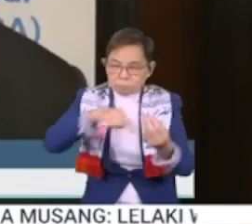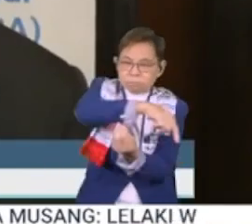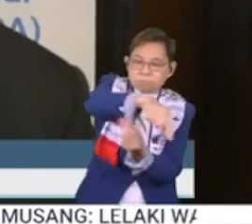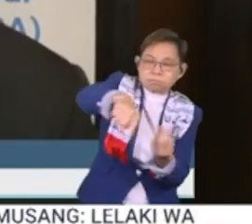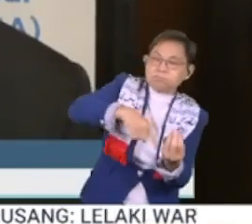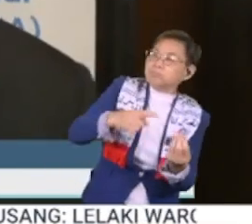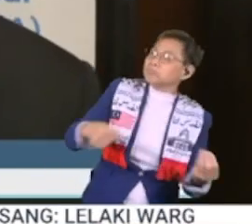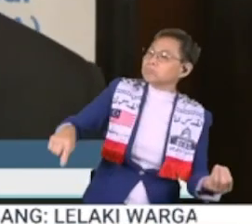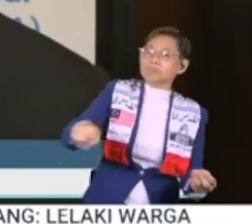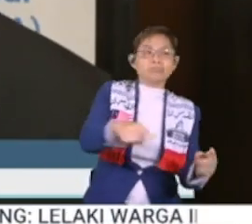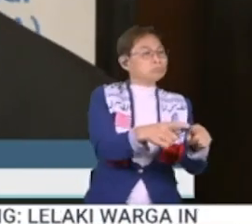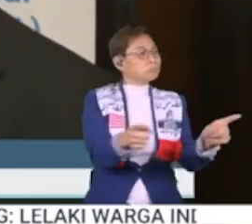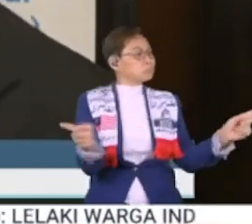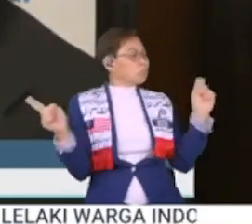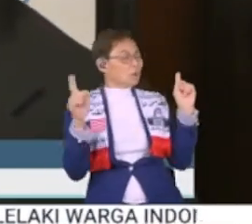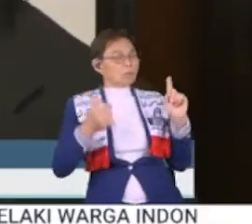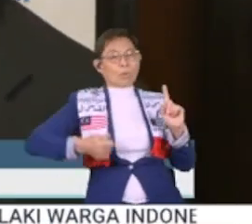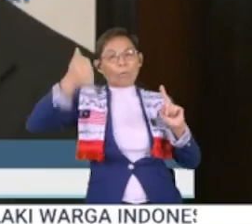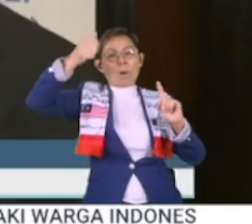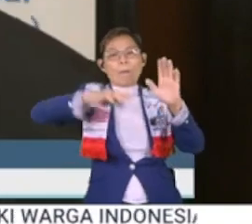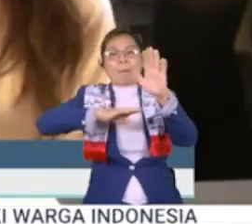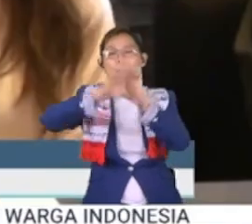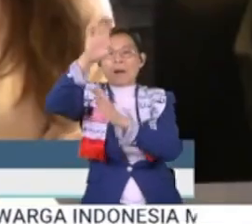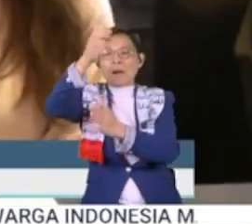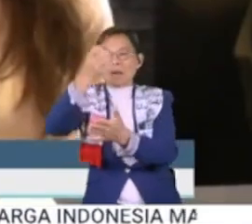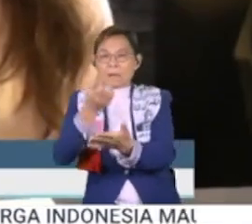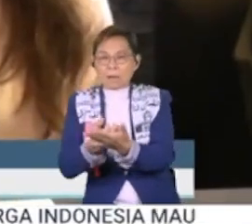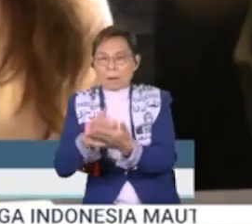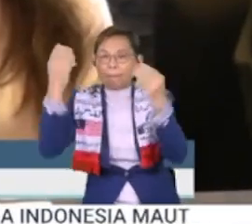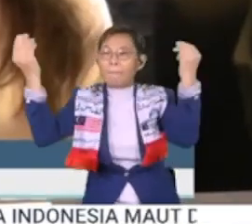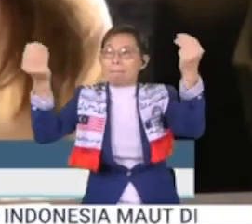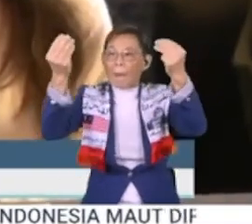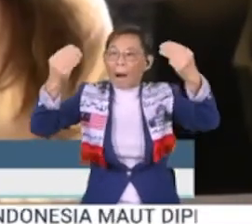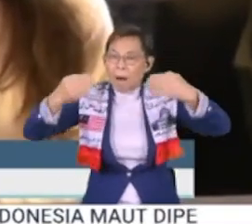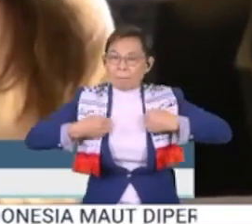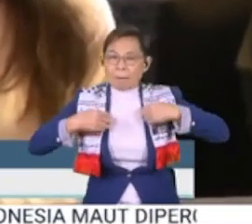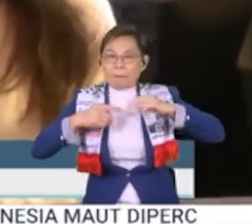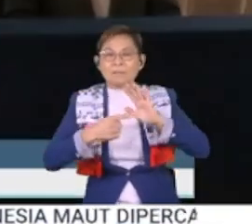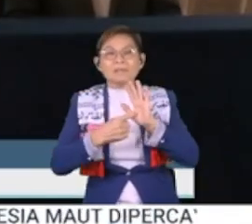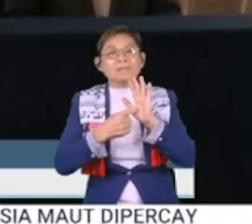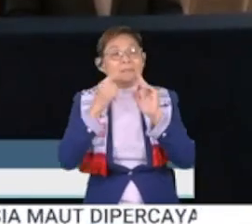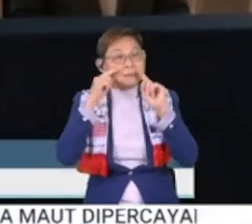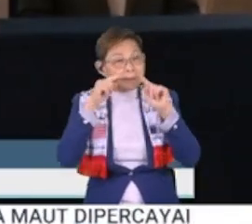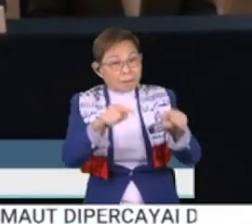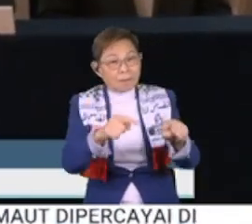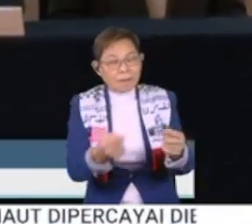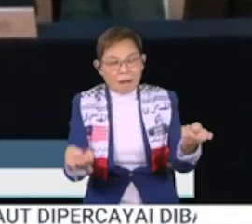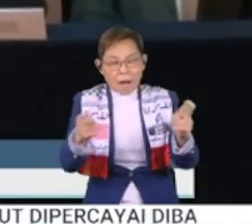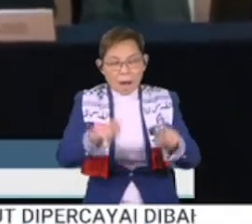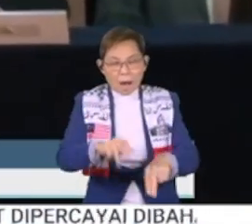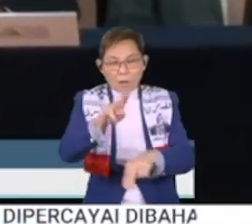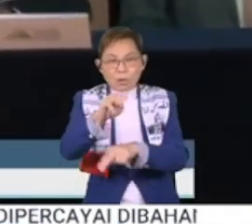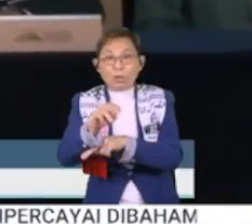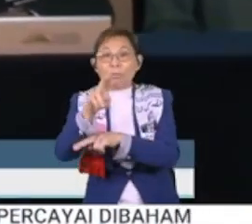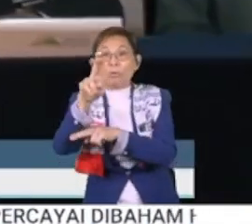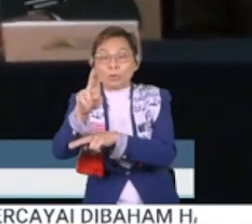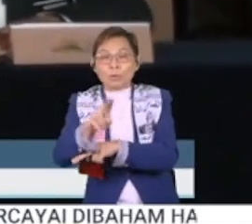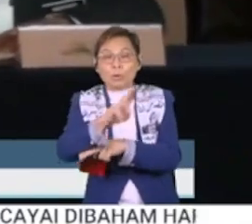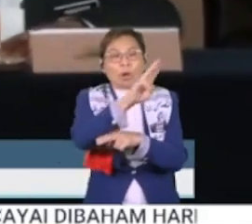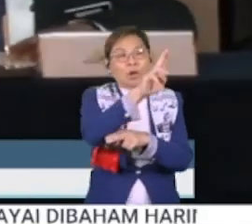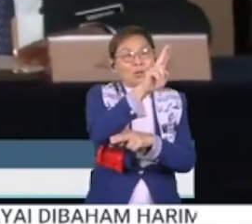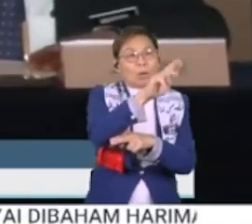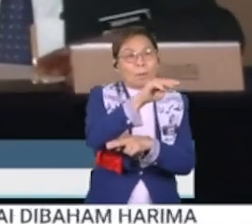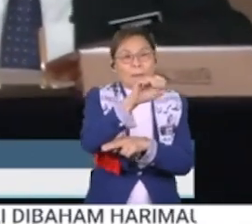terama sekali dari segi pembangunan ekonomi Majlis turut menyaksikan pemeteraian MOU antara UMS dan